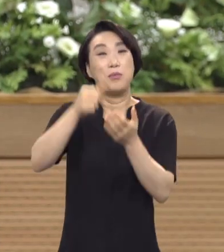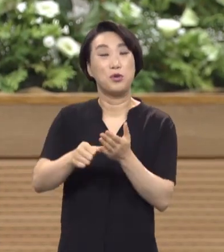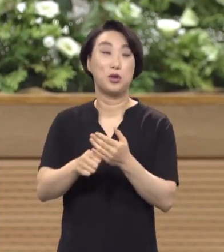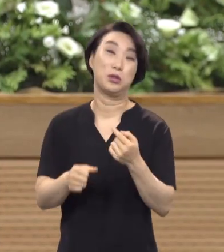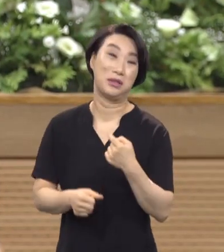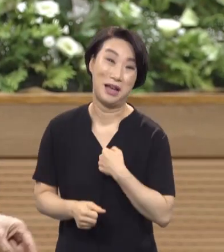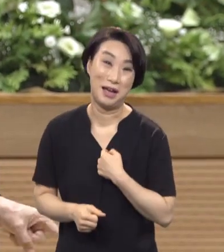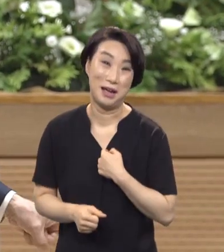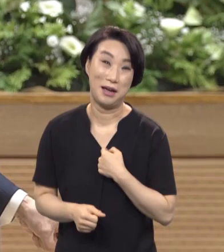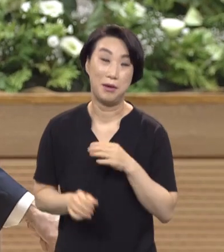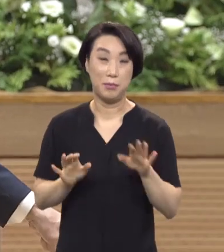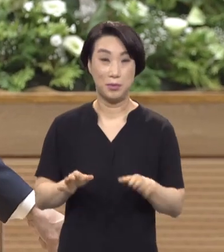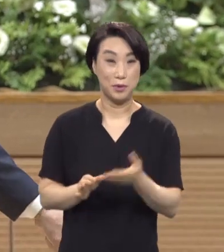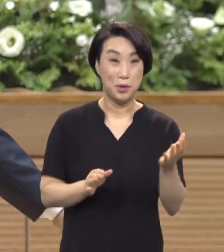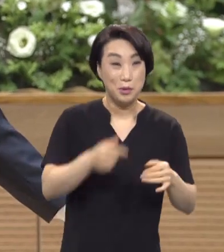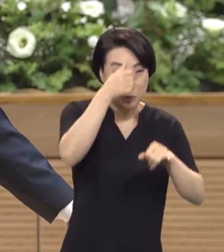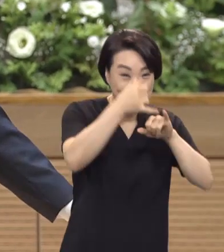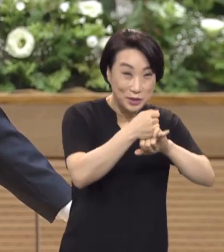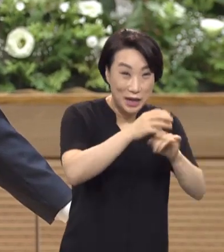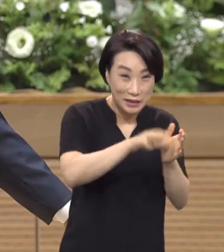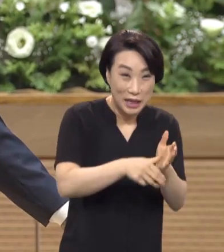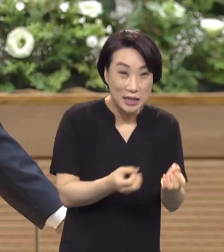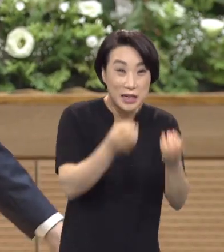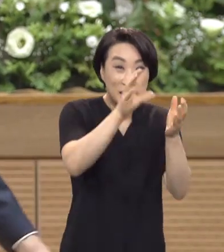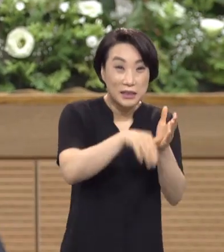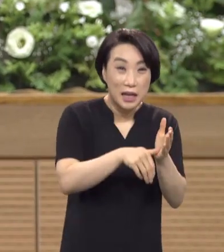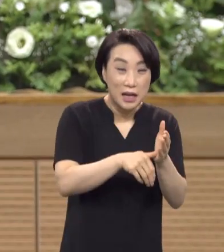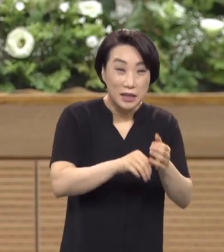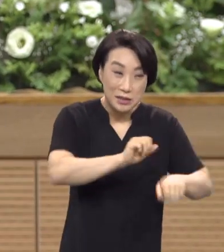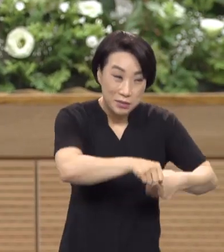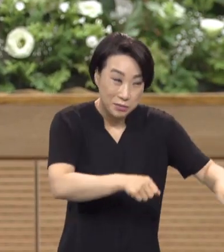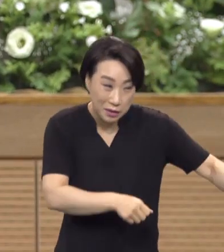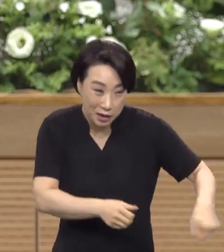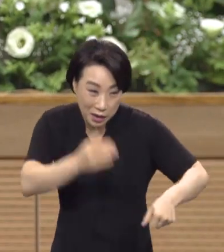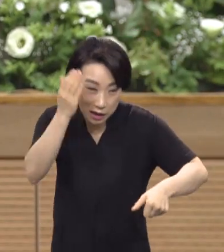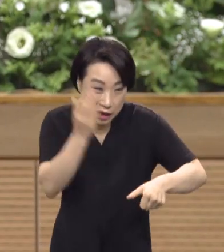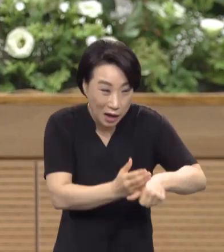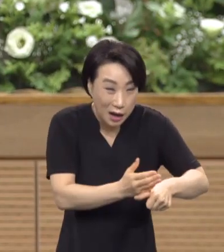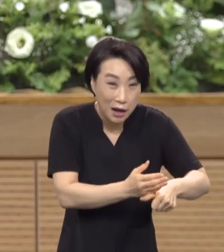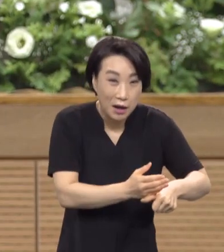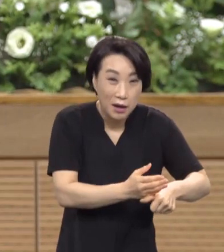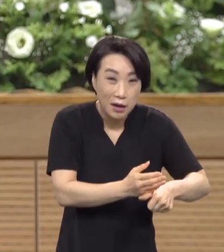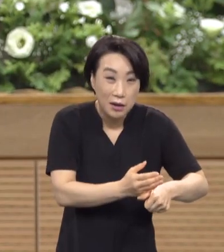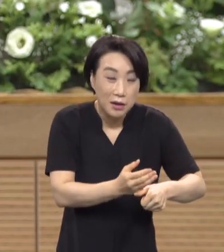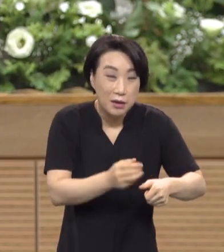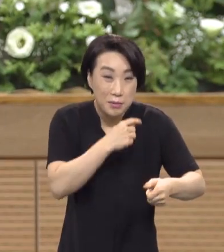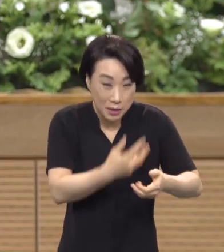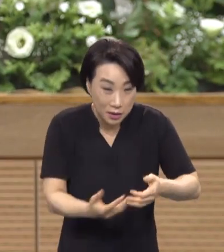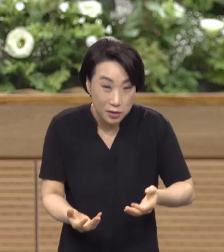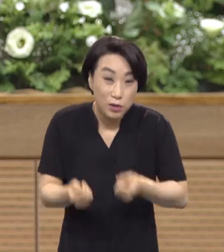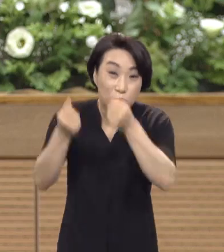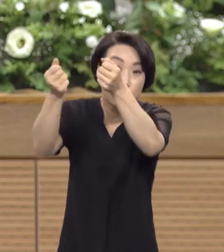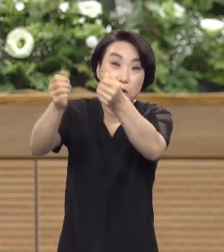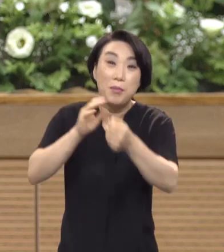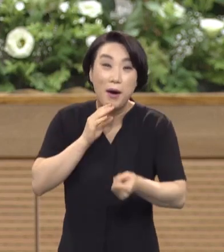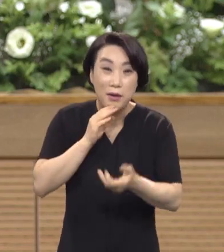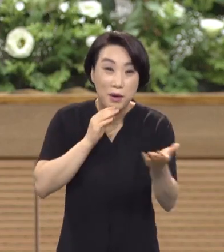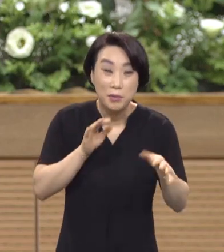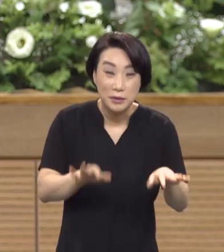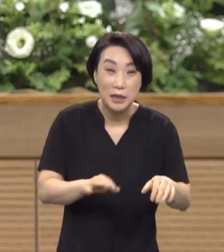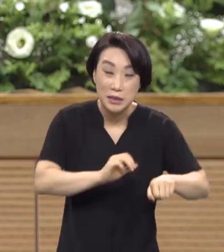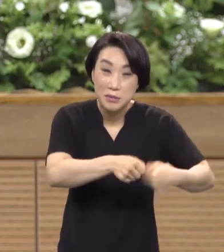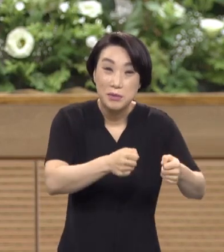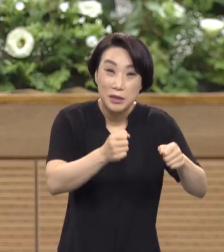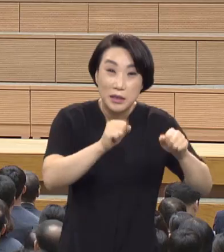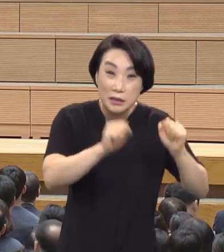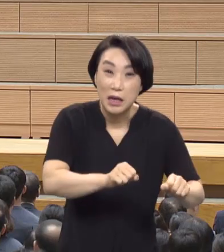아니 구약시대에 제사 드리는데 짐승이 살아서 여러분 저 성막을 왔다가 성전을 왔다